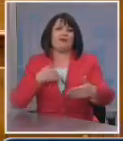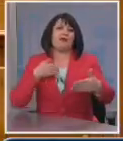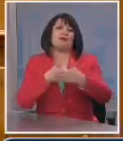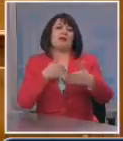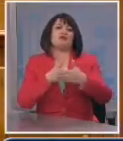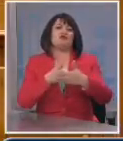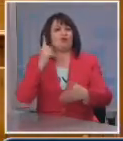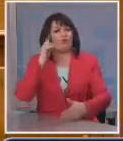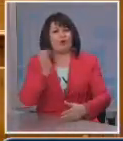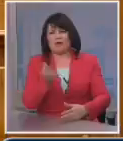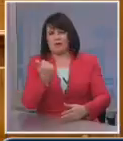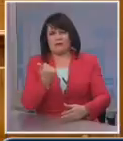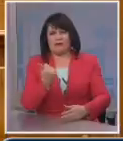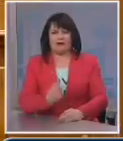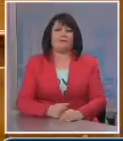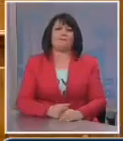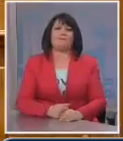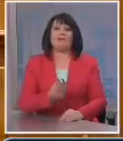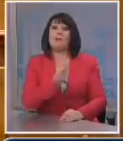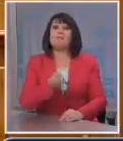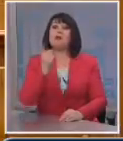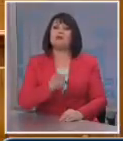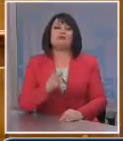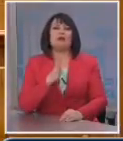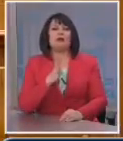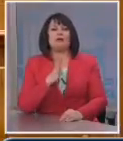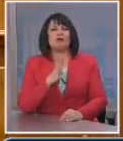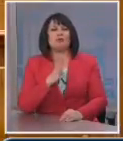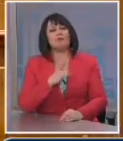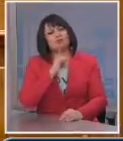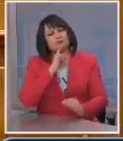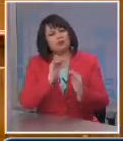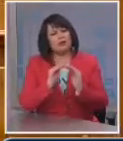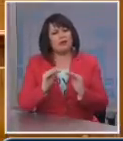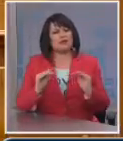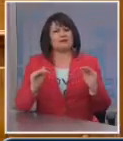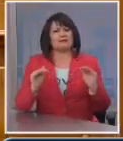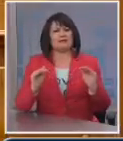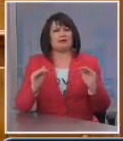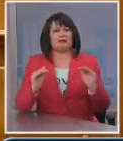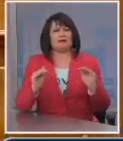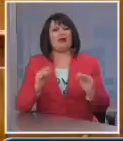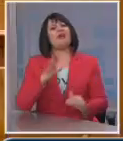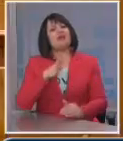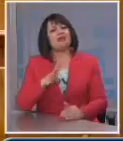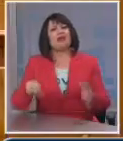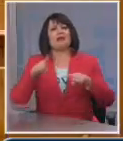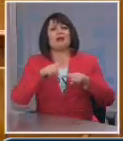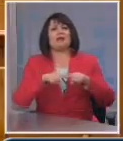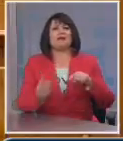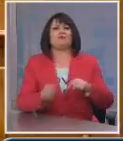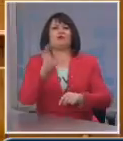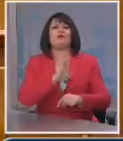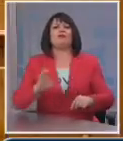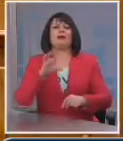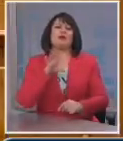ορθολογισμό τους. Ωστόσο, η μεγάλη πλειοψηφία, η σιωπηλή πλειοψηφία της κοινωνίας, εξακολουθεί να θέλει την Ελλάδα μια σύγχρονη ευρωπαϊκή